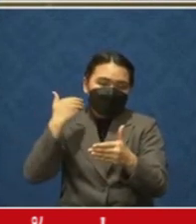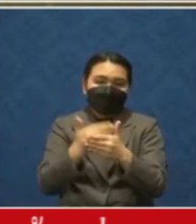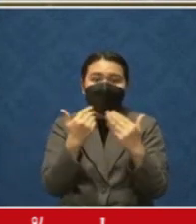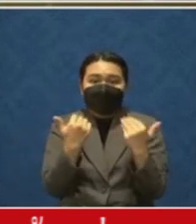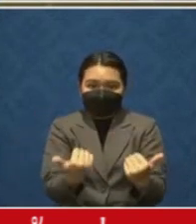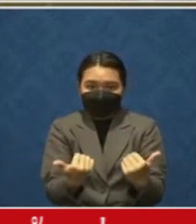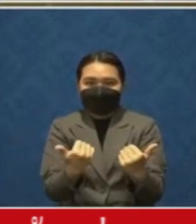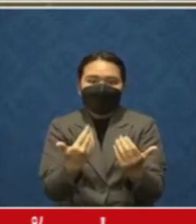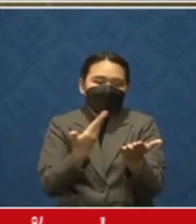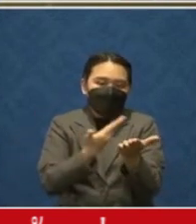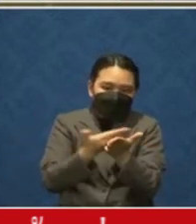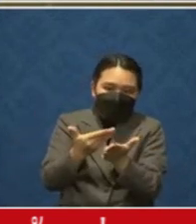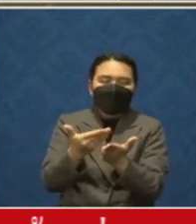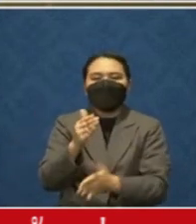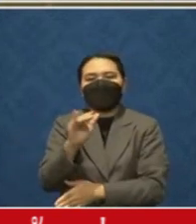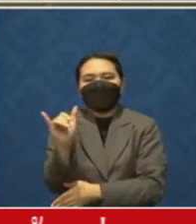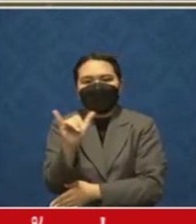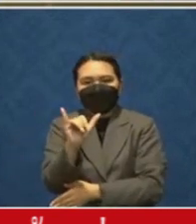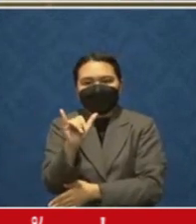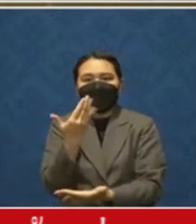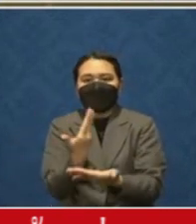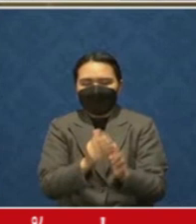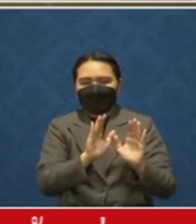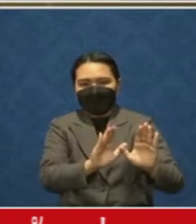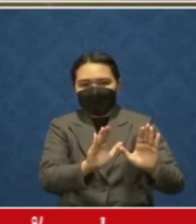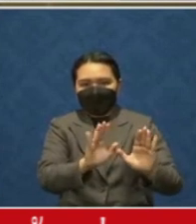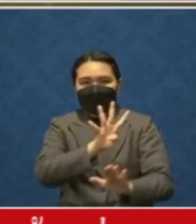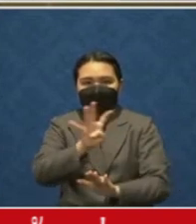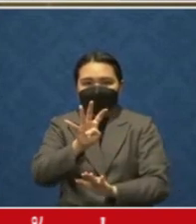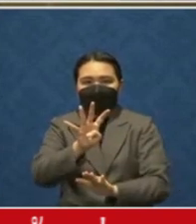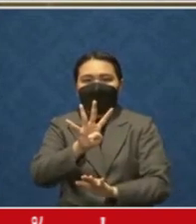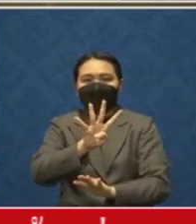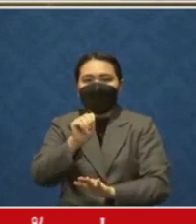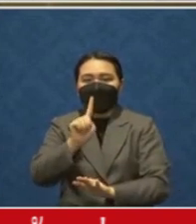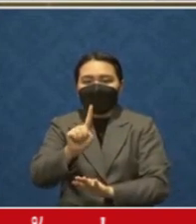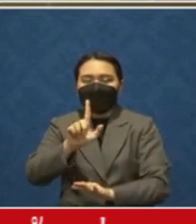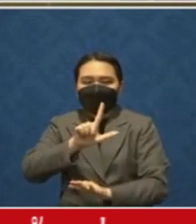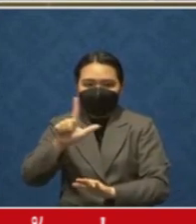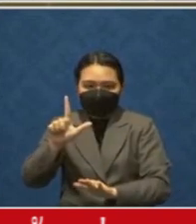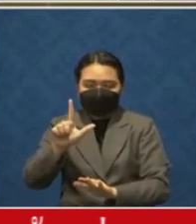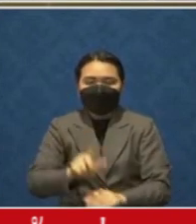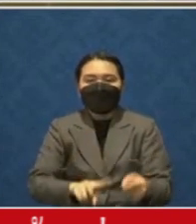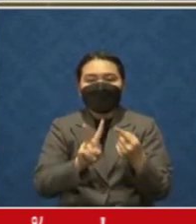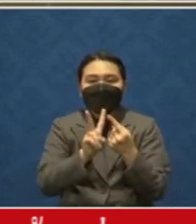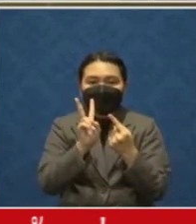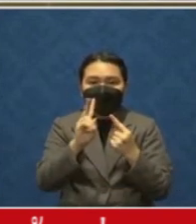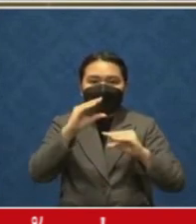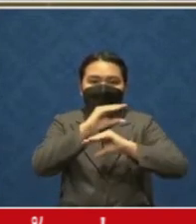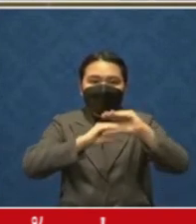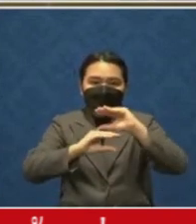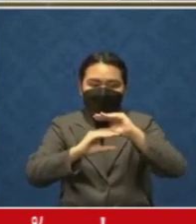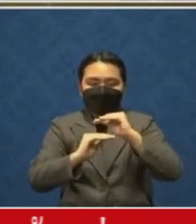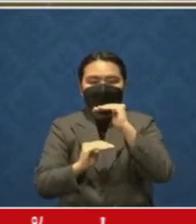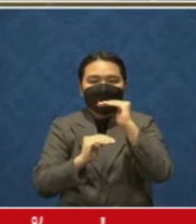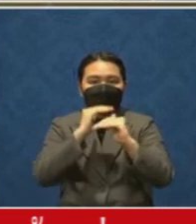เนี่ยยังจัดซื้อจัดจ้างไม่ได้เลยยังมีเงินค้างอยู่อีก441ล้านบาท2ครับโ